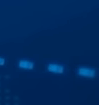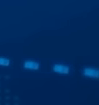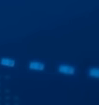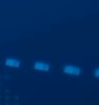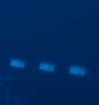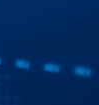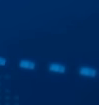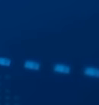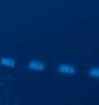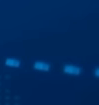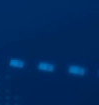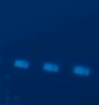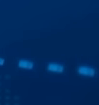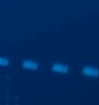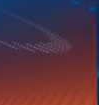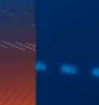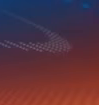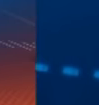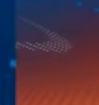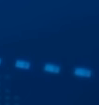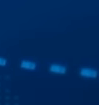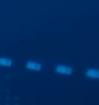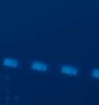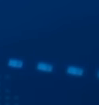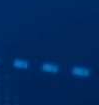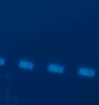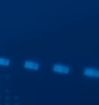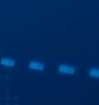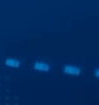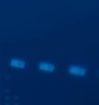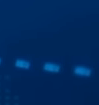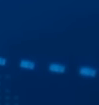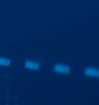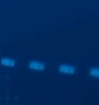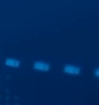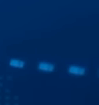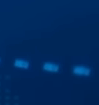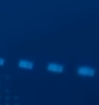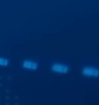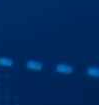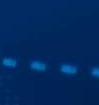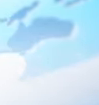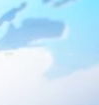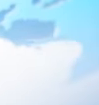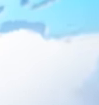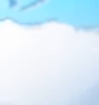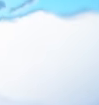Российский рубль 5 тенге 60 тиенов. Китайский юань 53 тенге 6 тиенов.